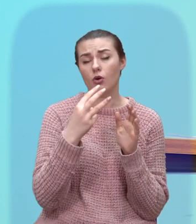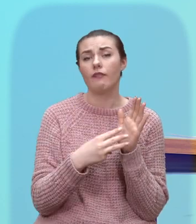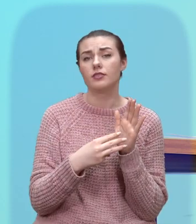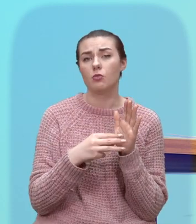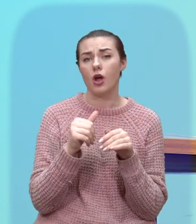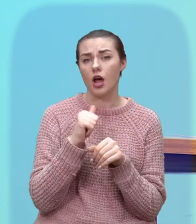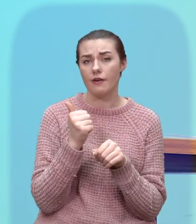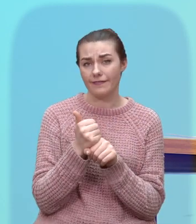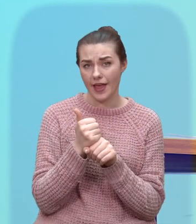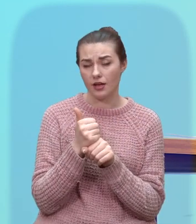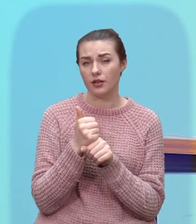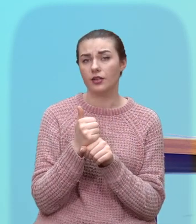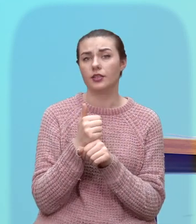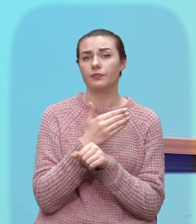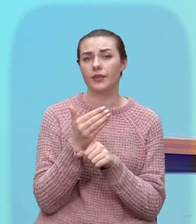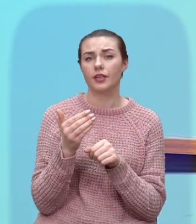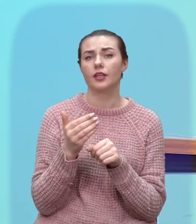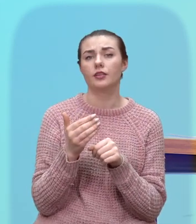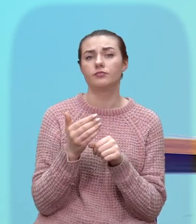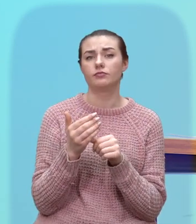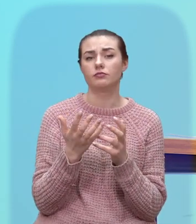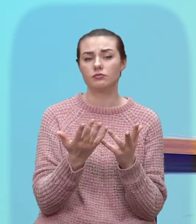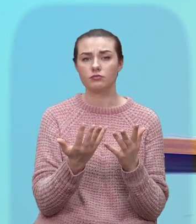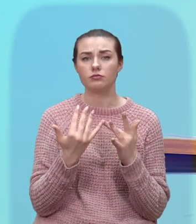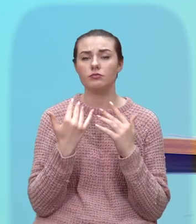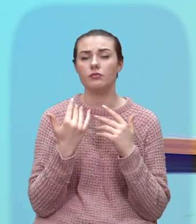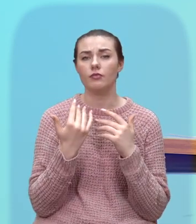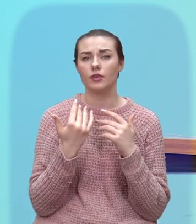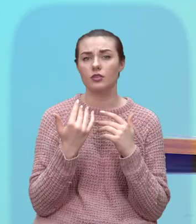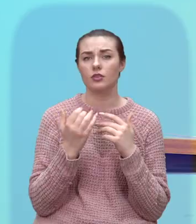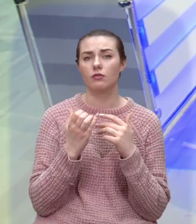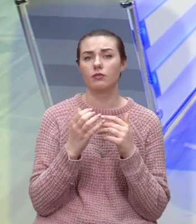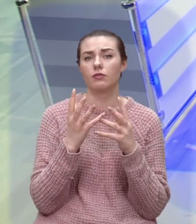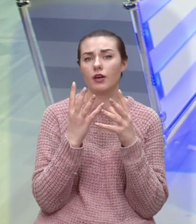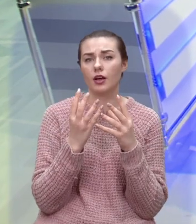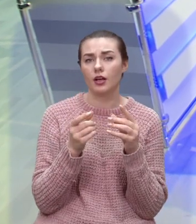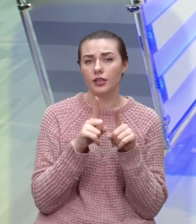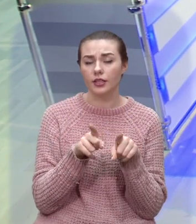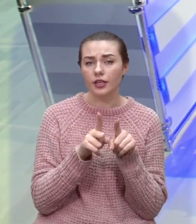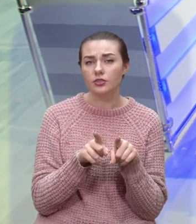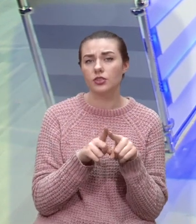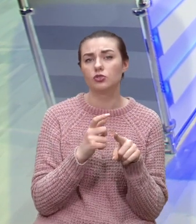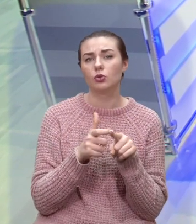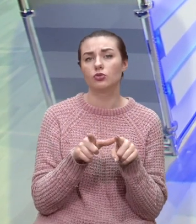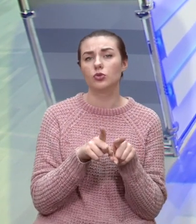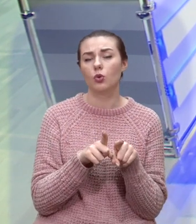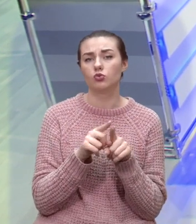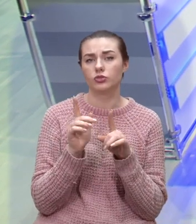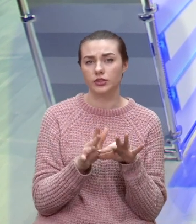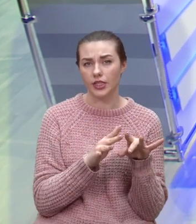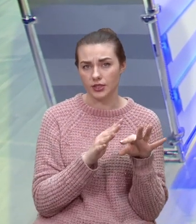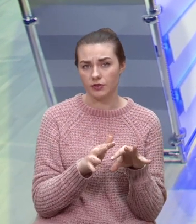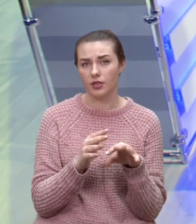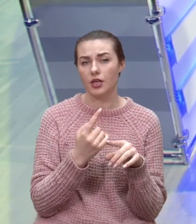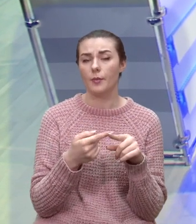в 8 главе они вовлечены по сути то дело в одни и те же и очень схожие